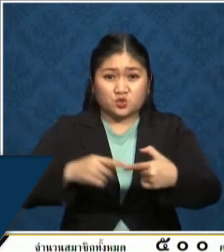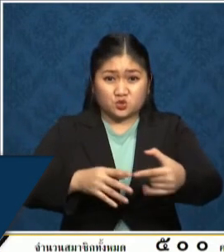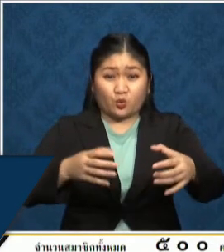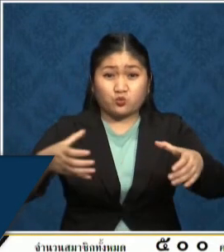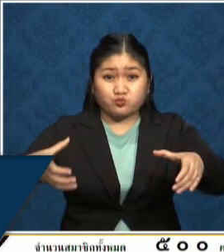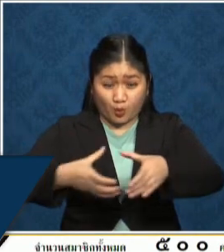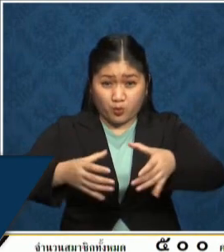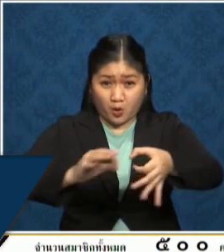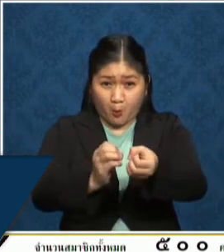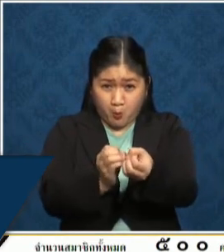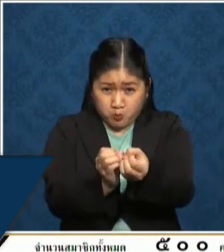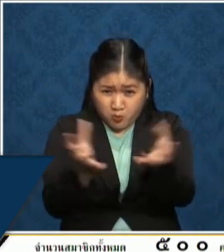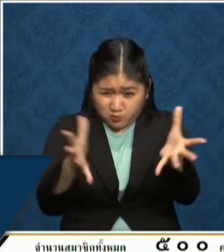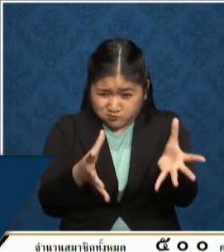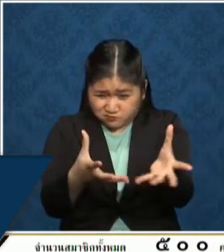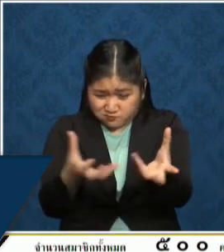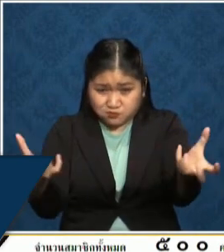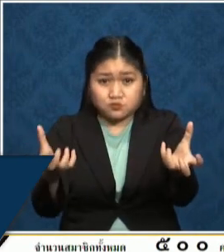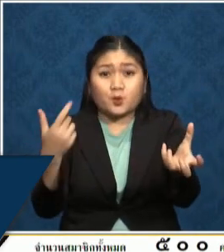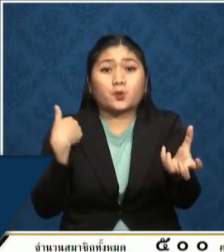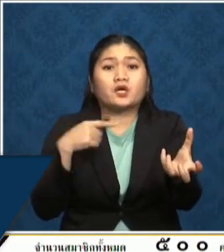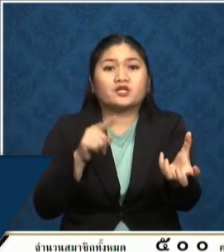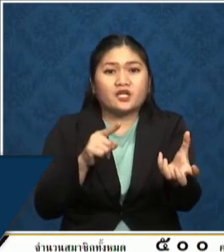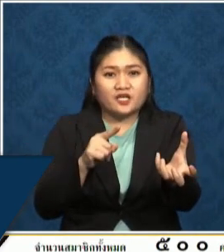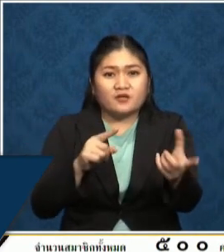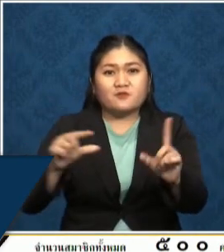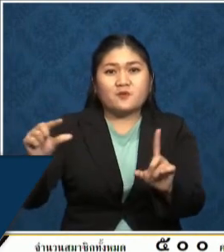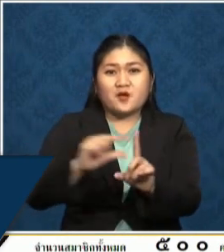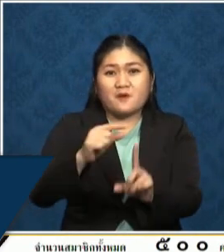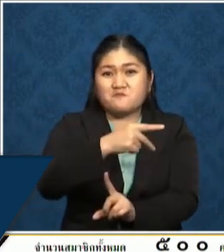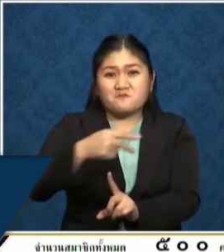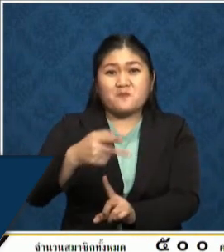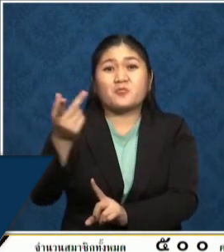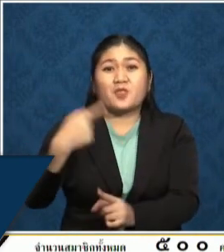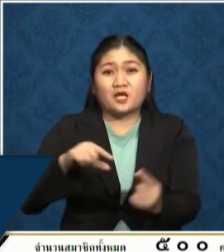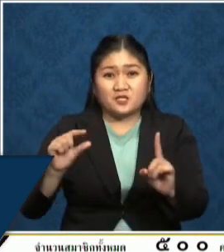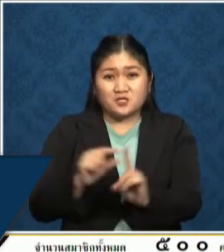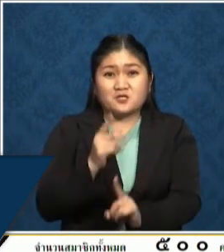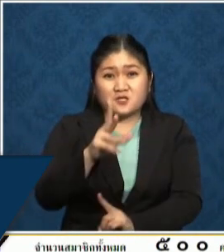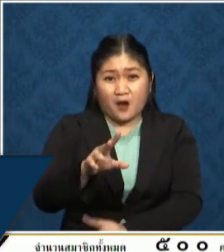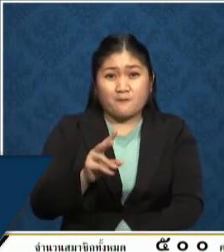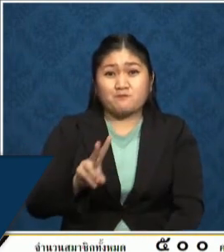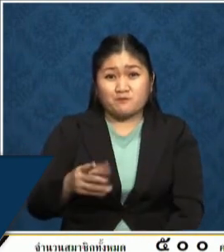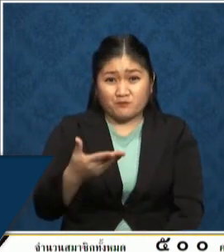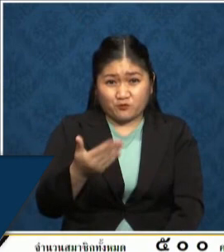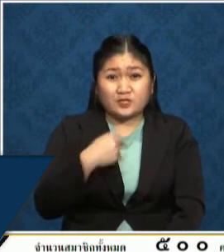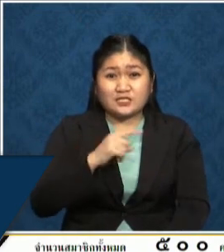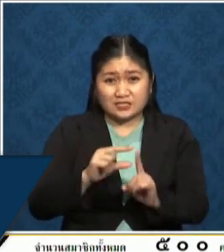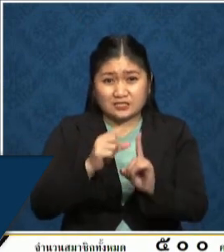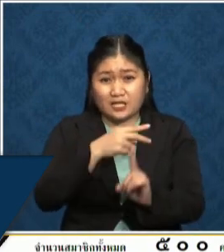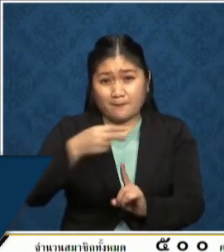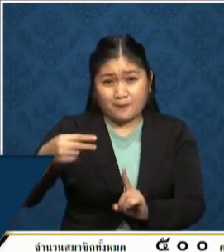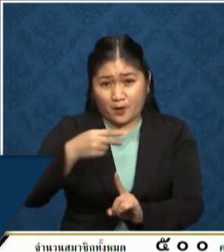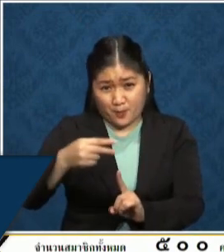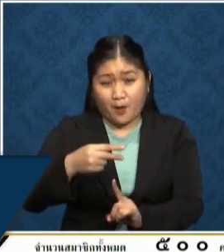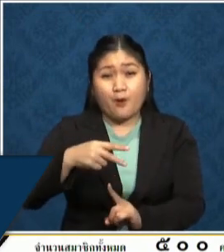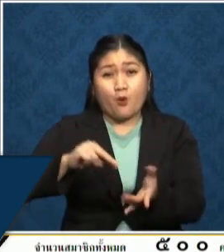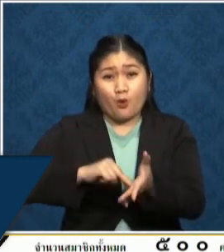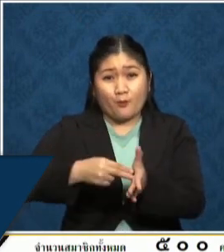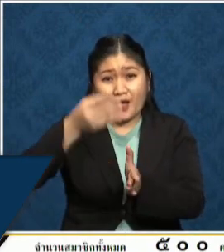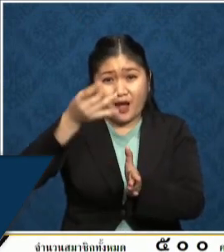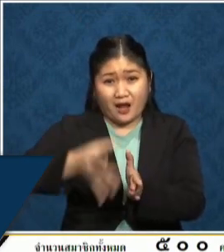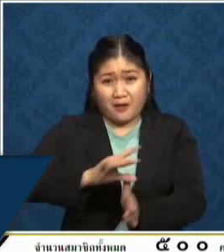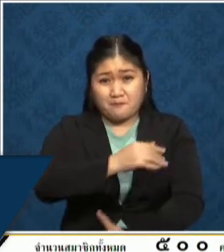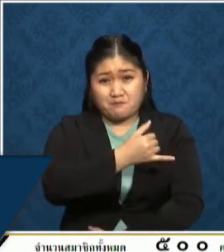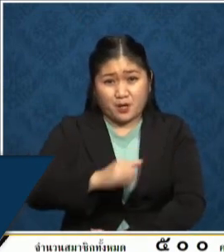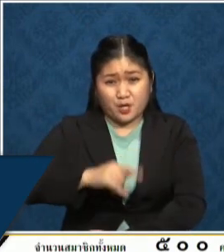ี่เก็บรู้คามบนแรงไ้ขนาดนั้นในภษาอักฤษกเรียกกบการแบบนี้ว่าEability without forคือบางคร